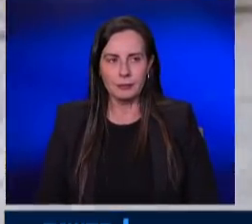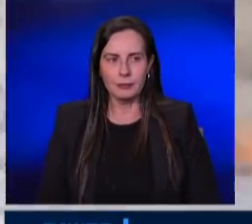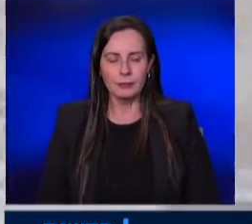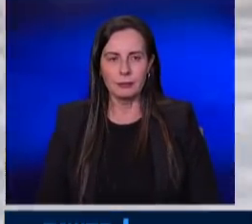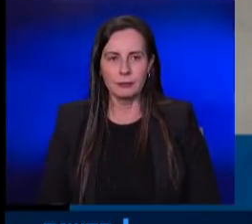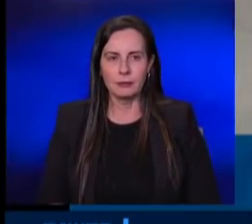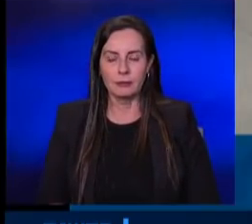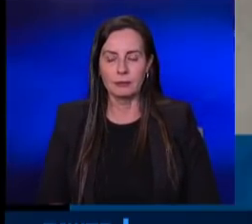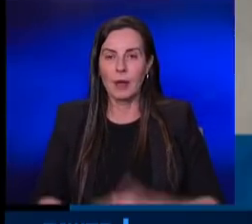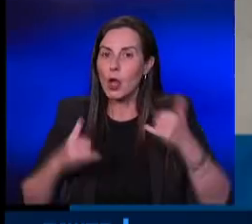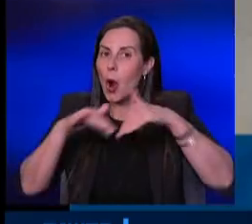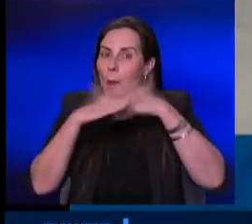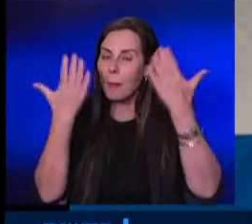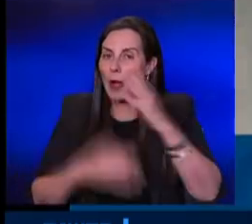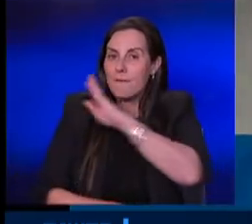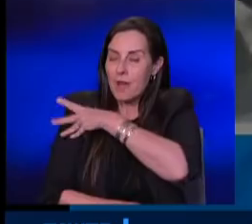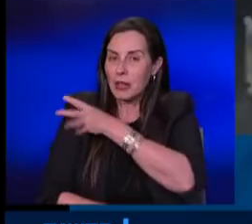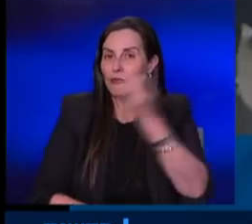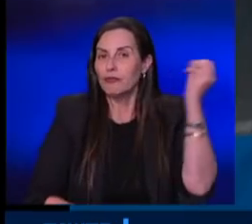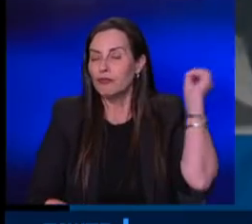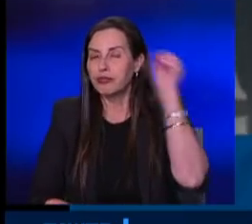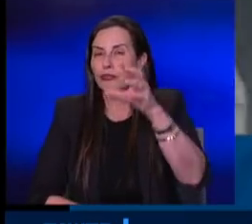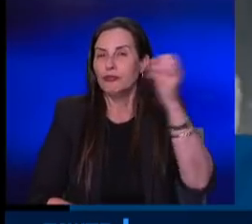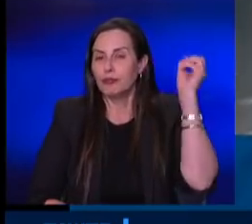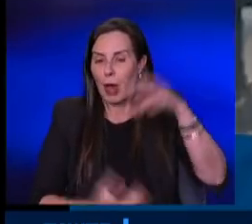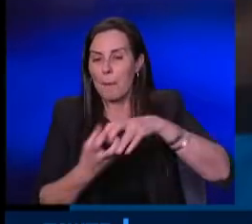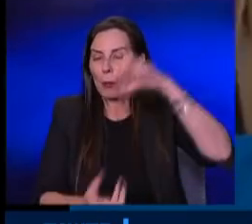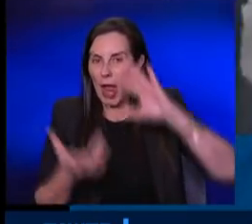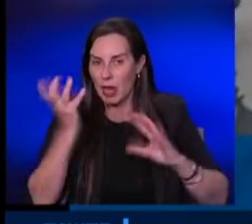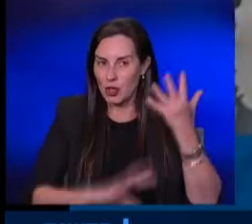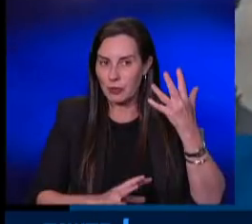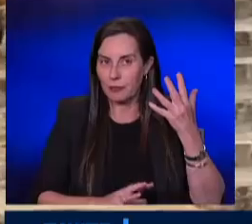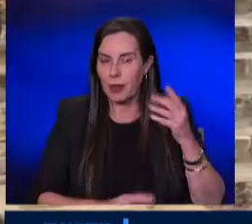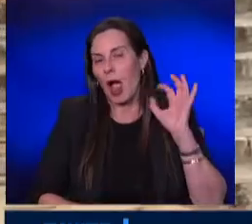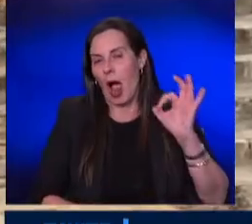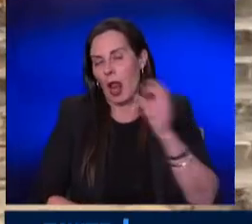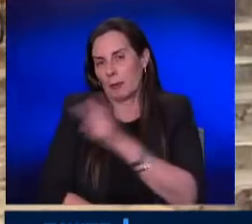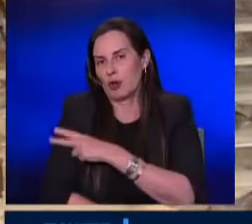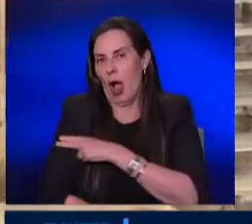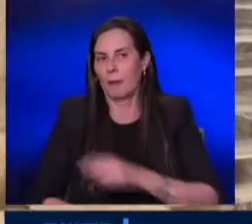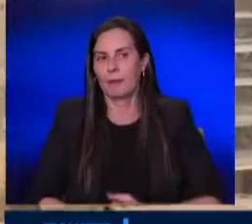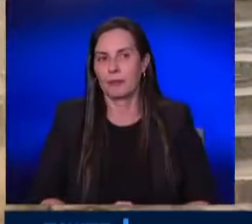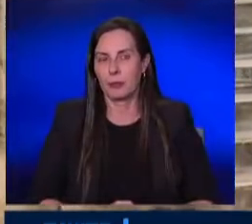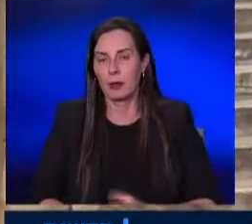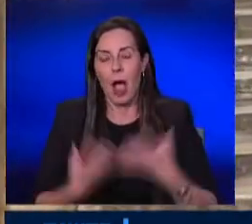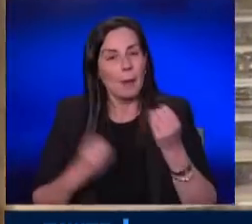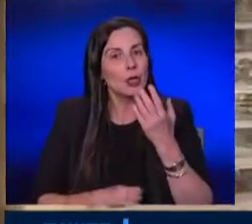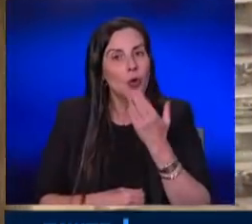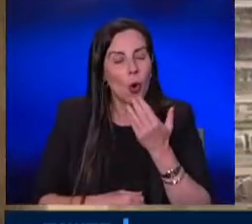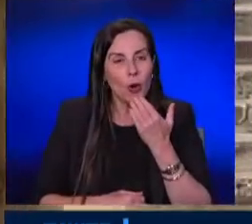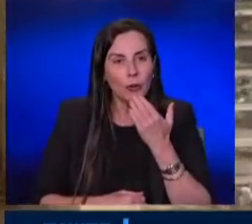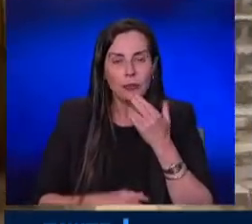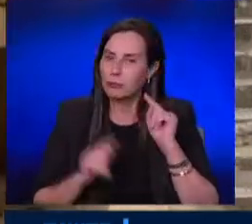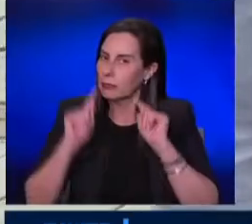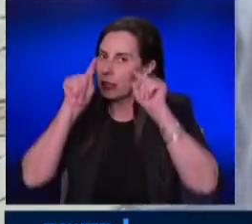מוקדם יותר הבוקר השליחו פלסטינים בהר הבית אבנים ובקבוקי תבערה על כוחות המשטרה במקום. מאות יהודים עלו היום